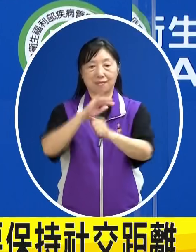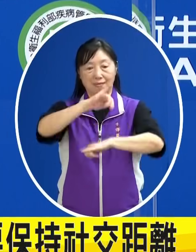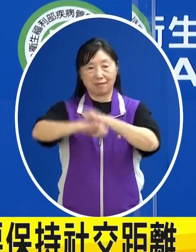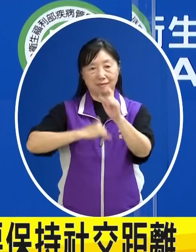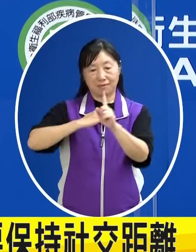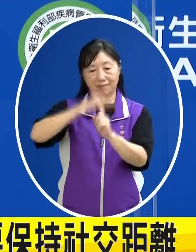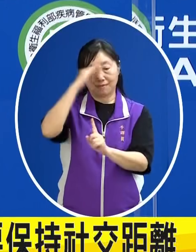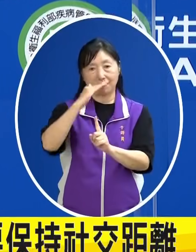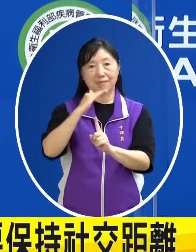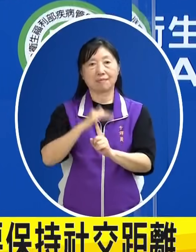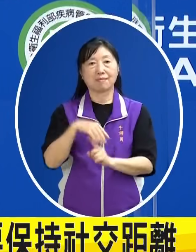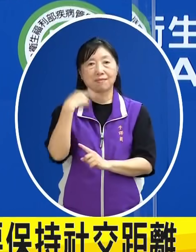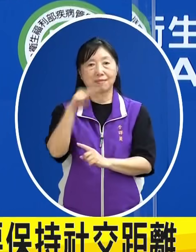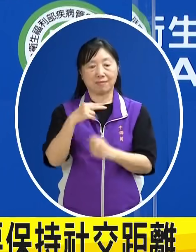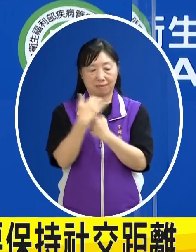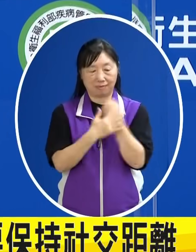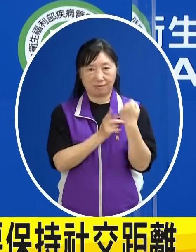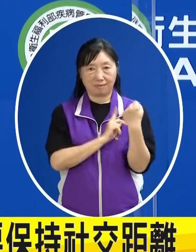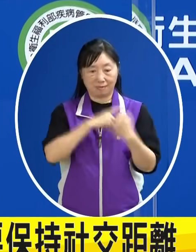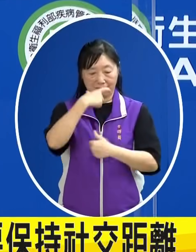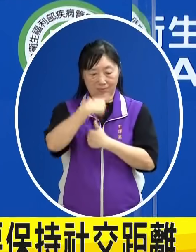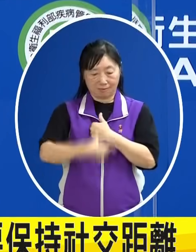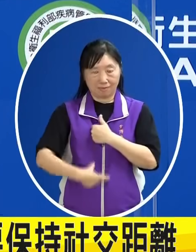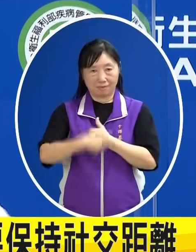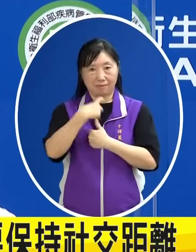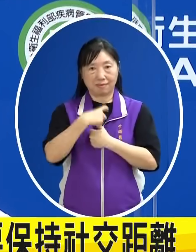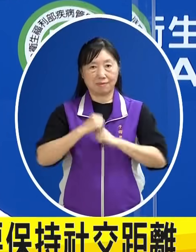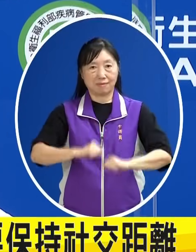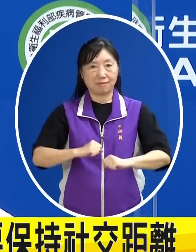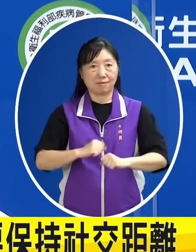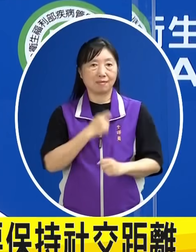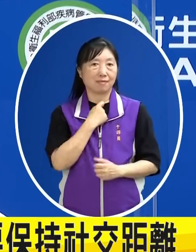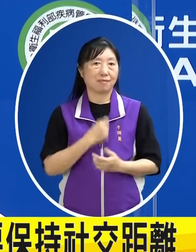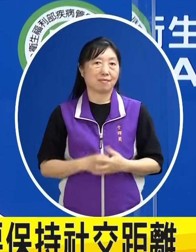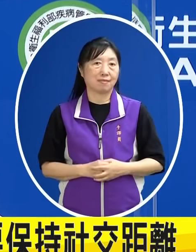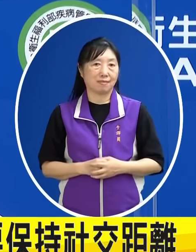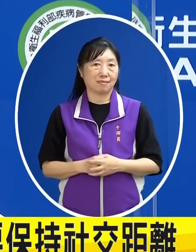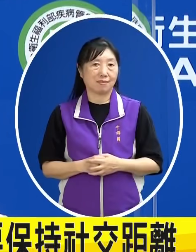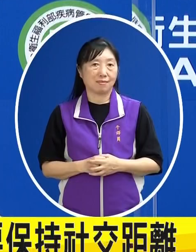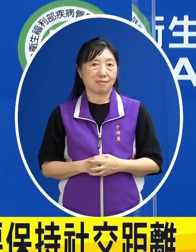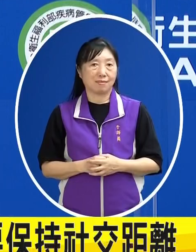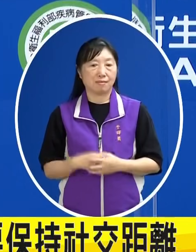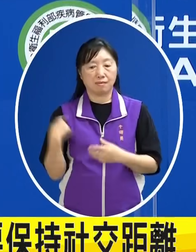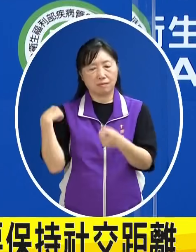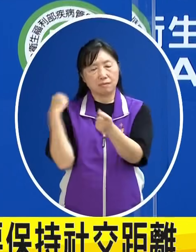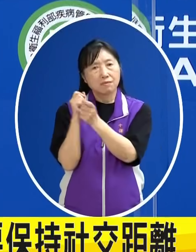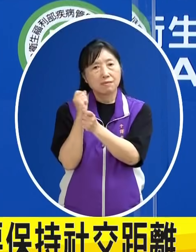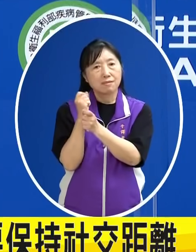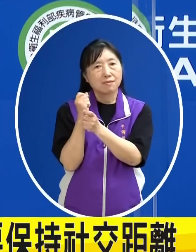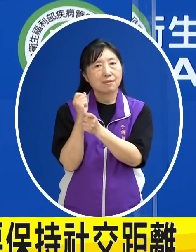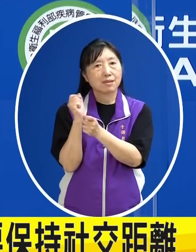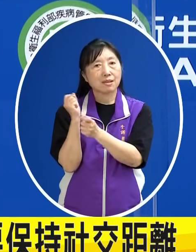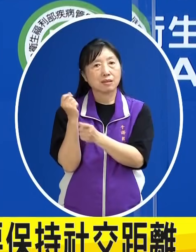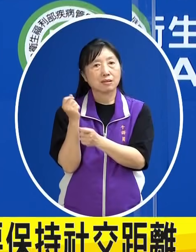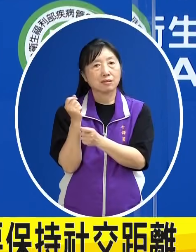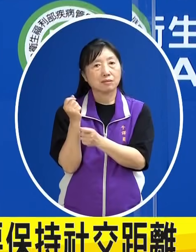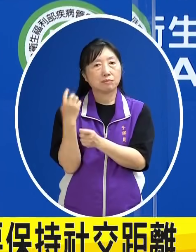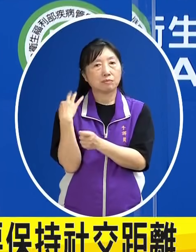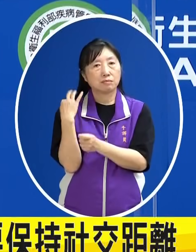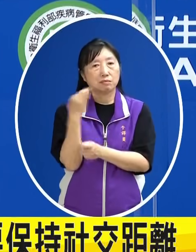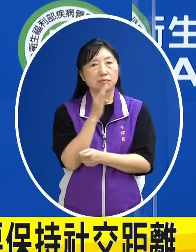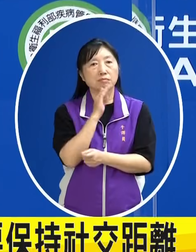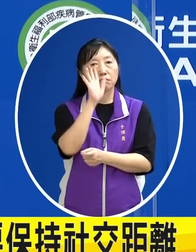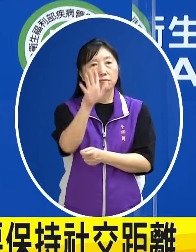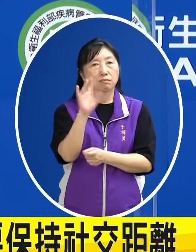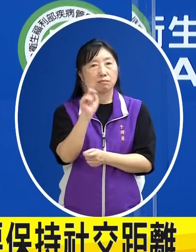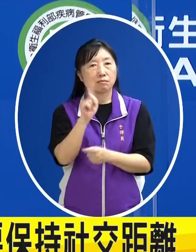面也确保哈个人的健康的维护。那这几天还是有一些相关的争议，哈，